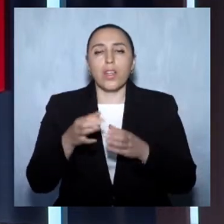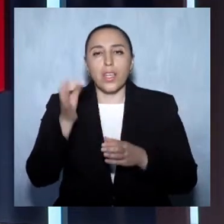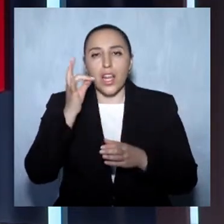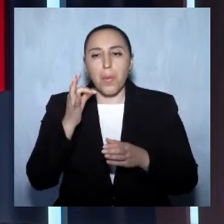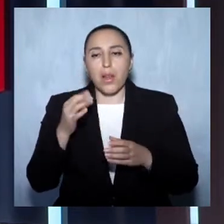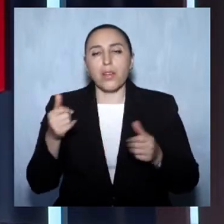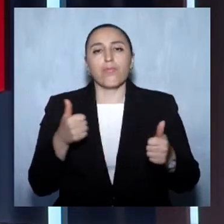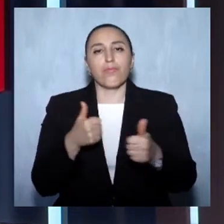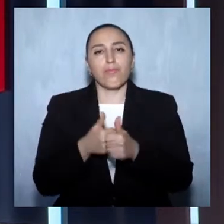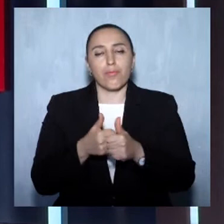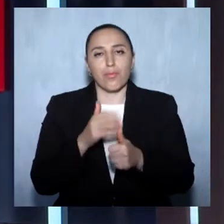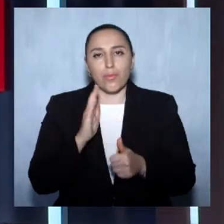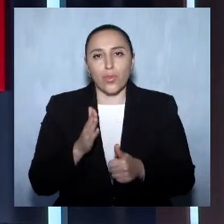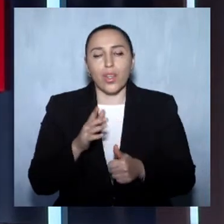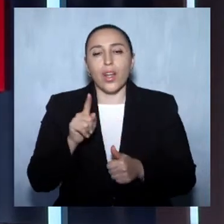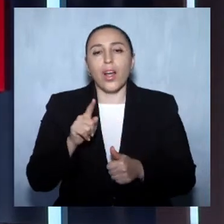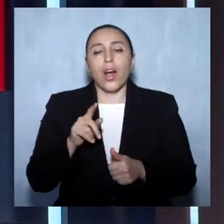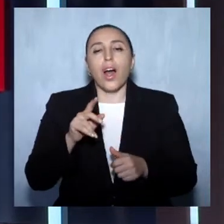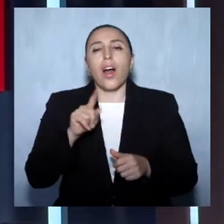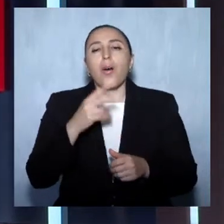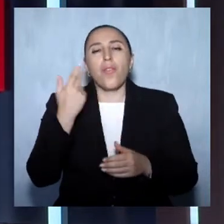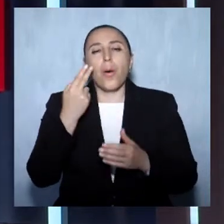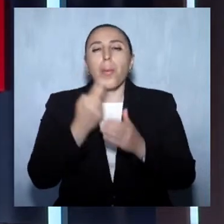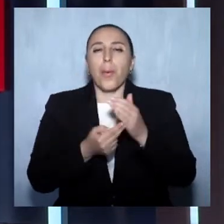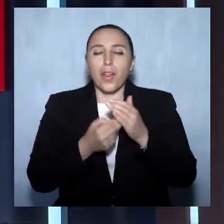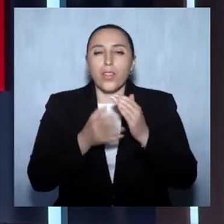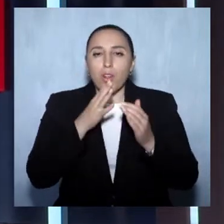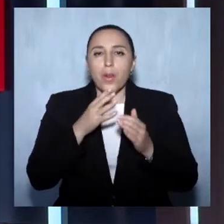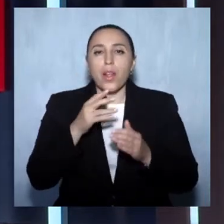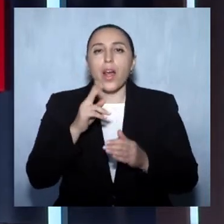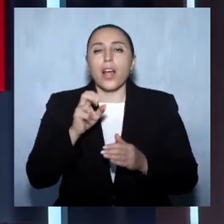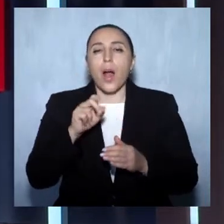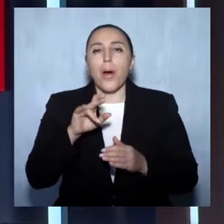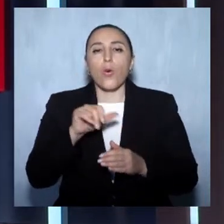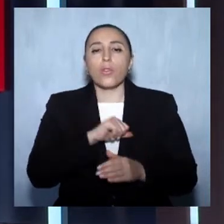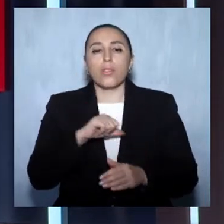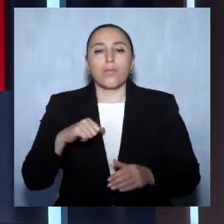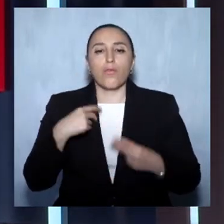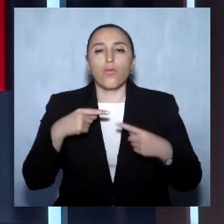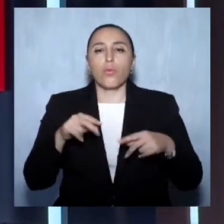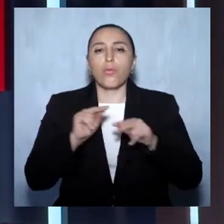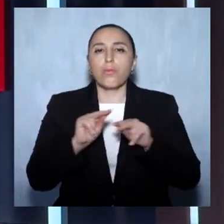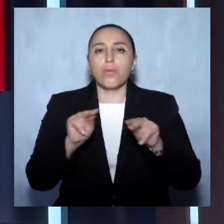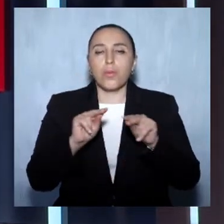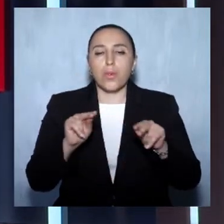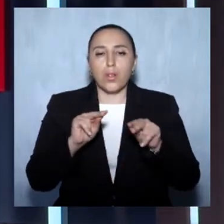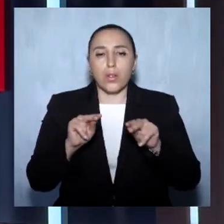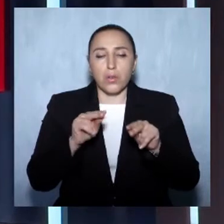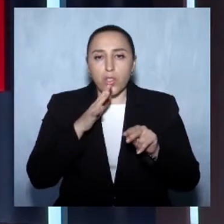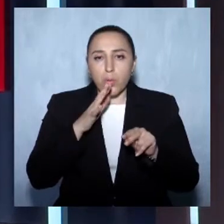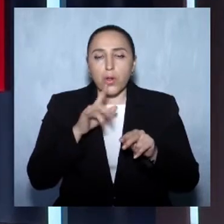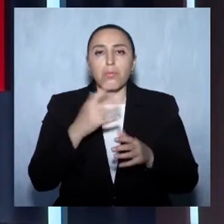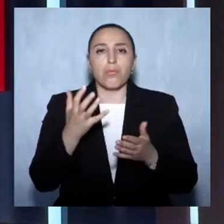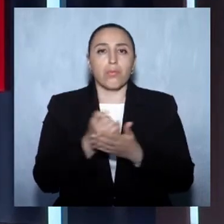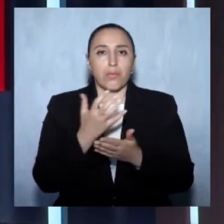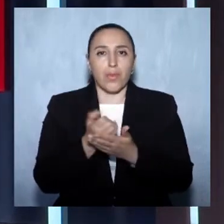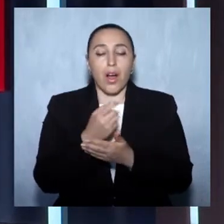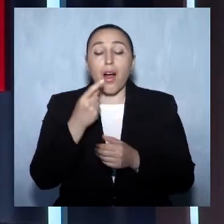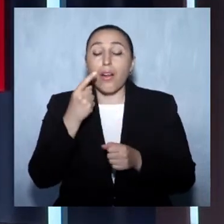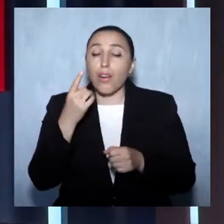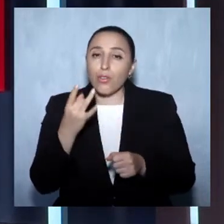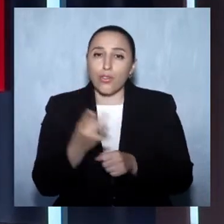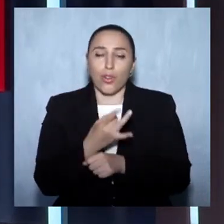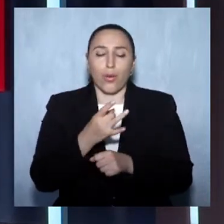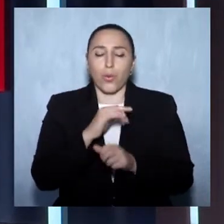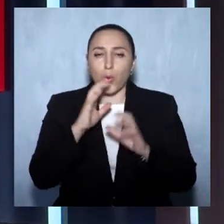հավաքականը։ Տևական անհաջողություններից հետո կապառուսի գլխավորությամբ Հայաստանի հավաքականը իրար հաջորդող հաղթանակներով առաջին անգամ